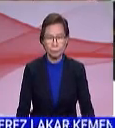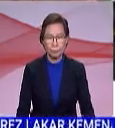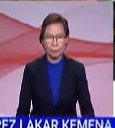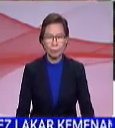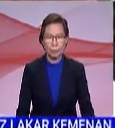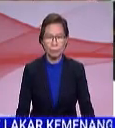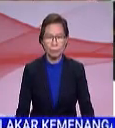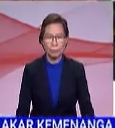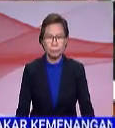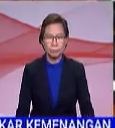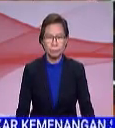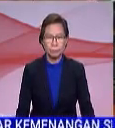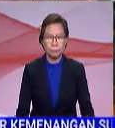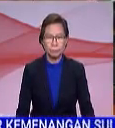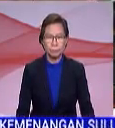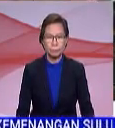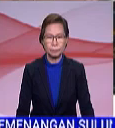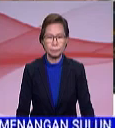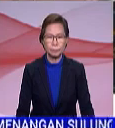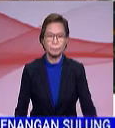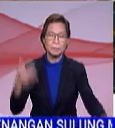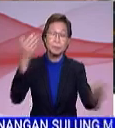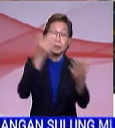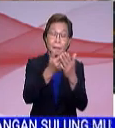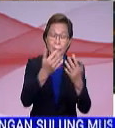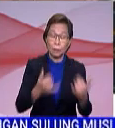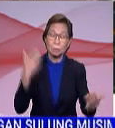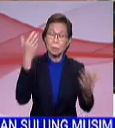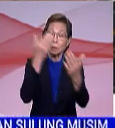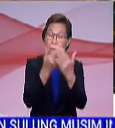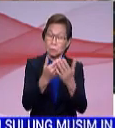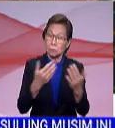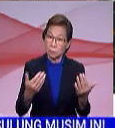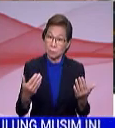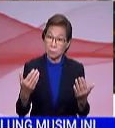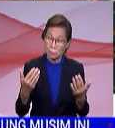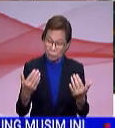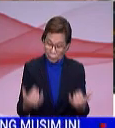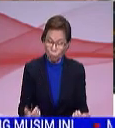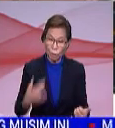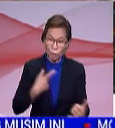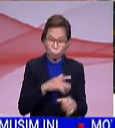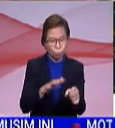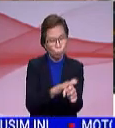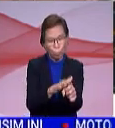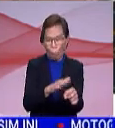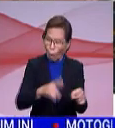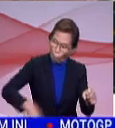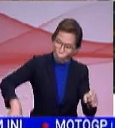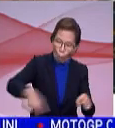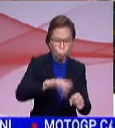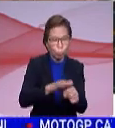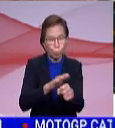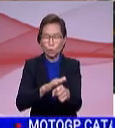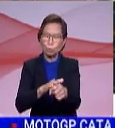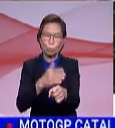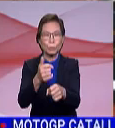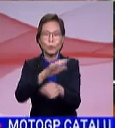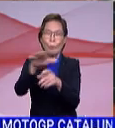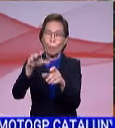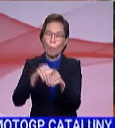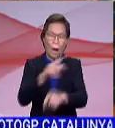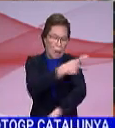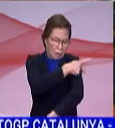Jadi sehingga hari ini maknanya kita telah menyediakan satu kelengkapan yang cukup termasuklah